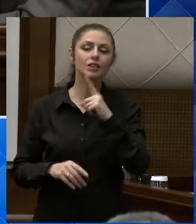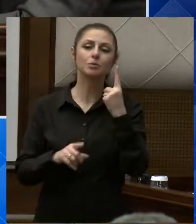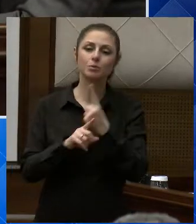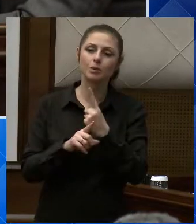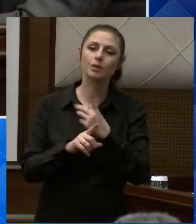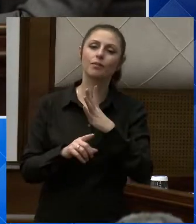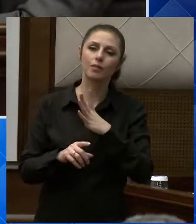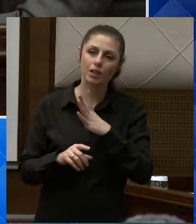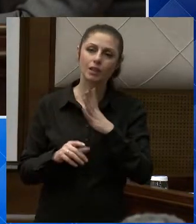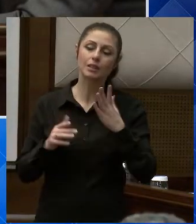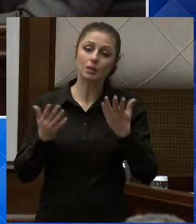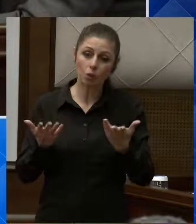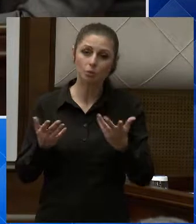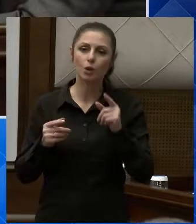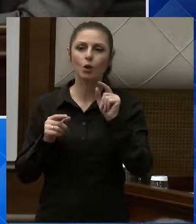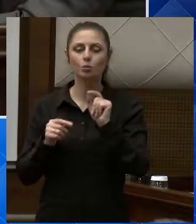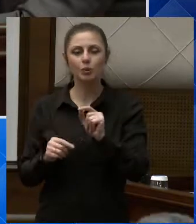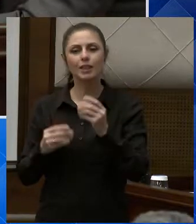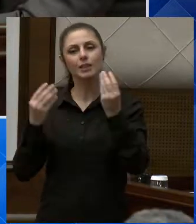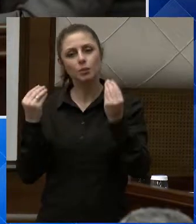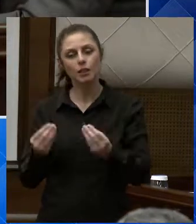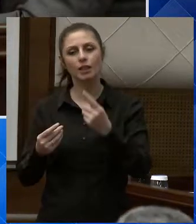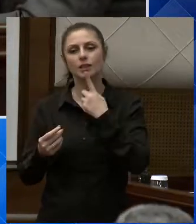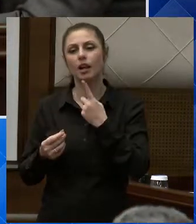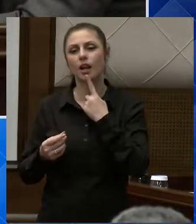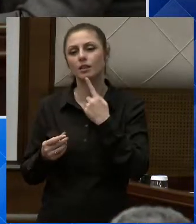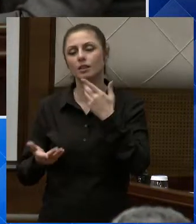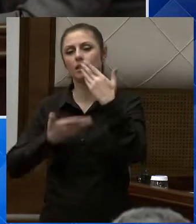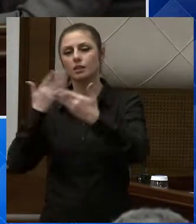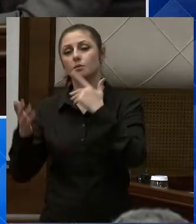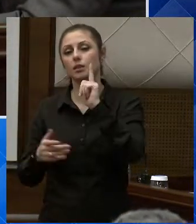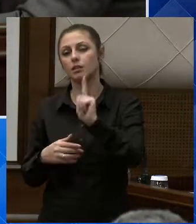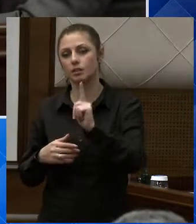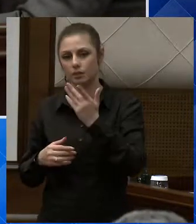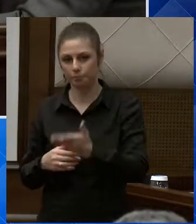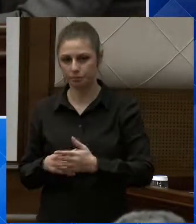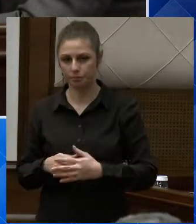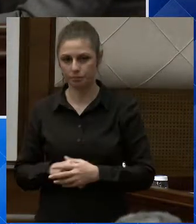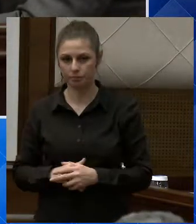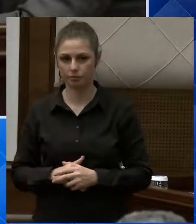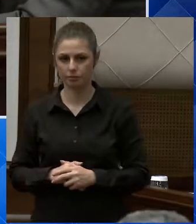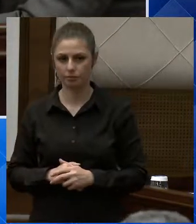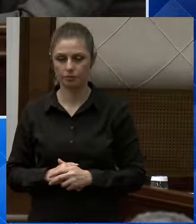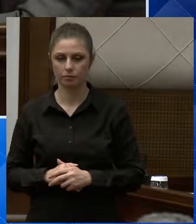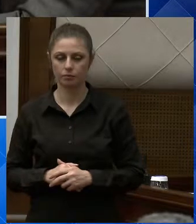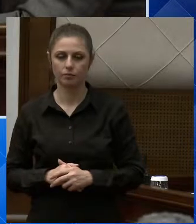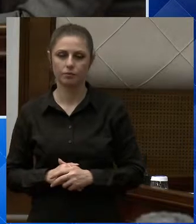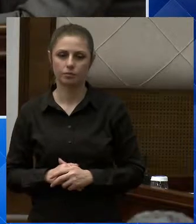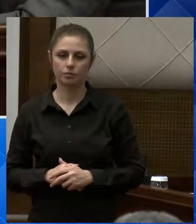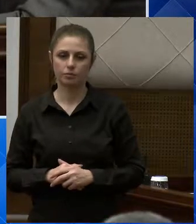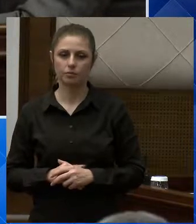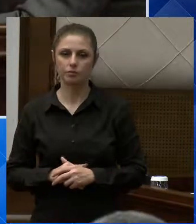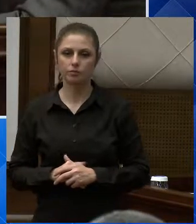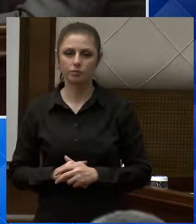varsa da bunları ilgilisine yine bize yakışan üslupta ifade etmektir. Ve bunları yapmaya ne Coşkun Bey ne de başka bir